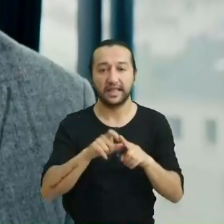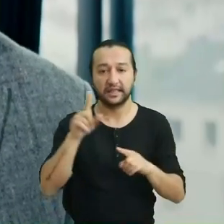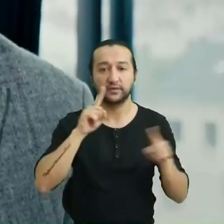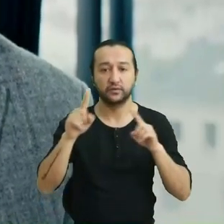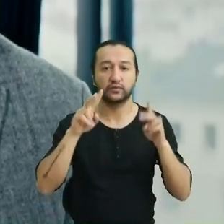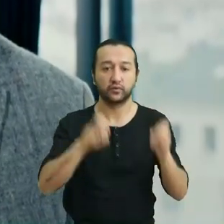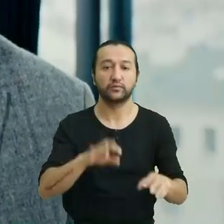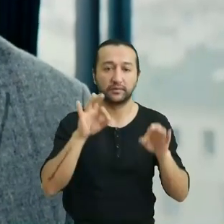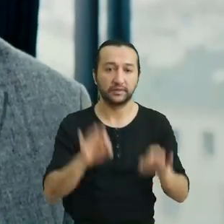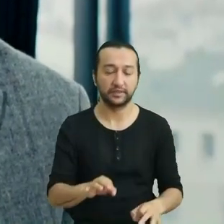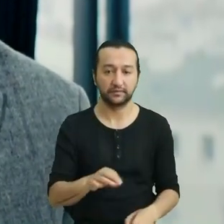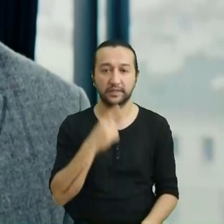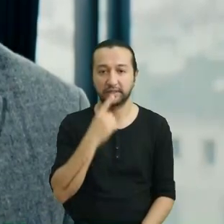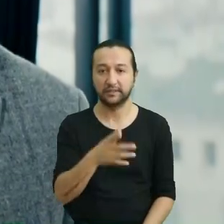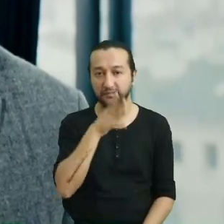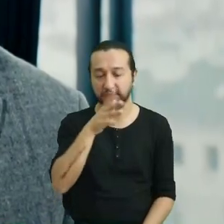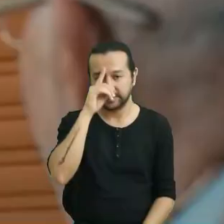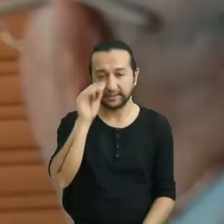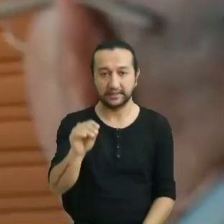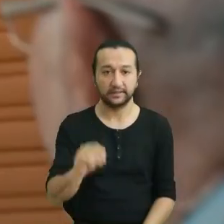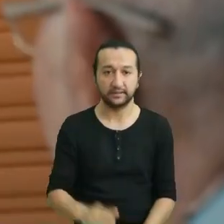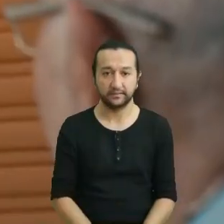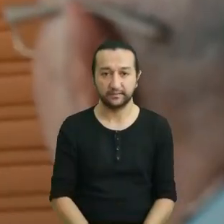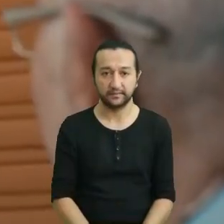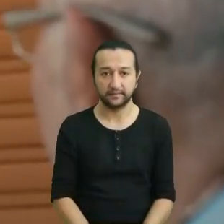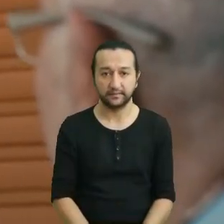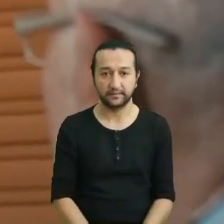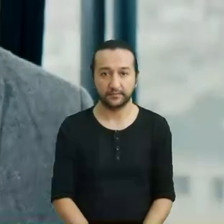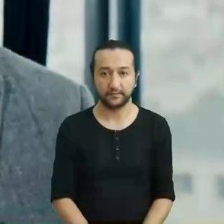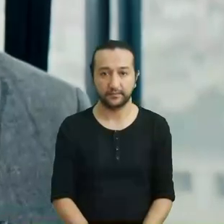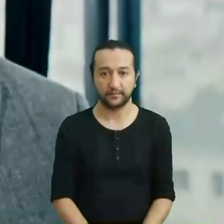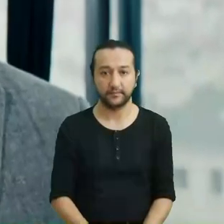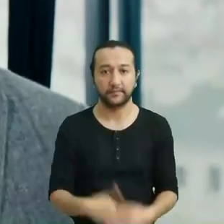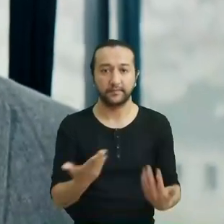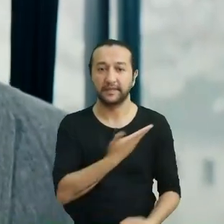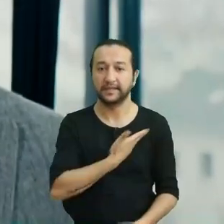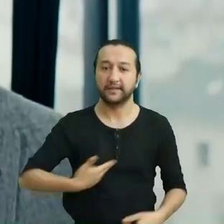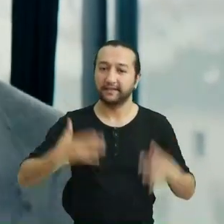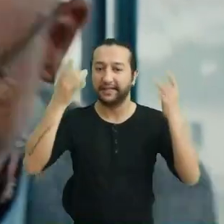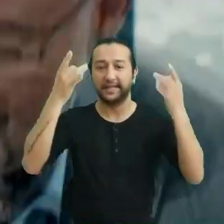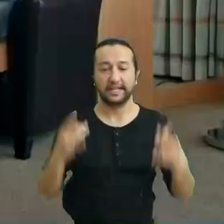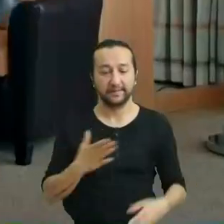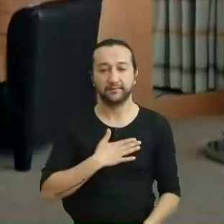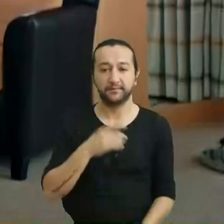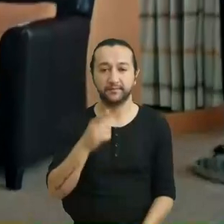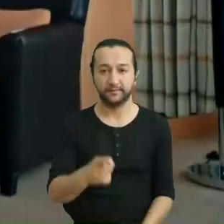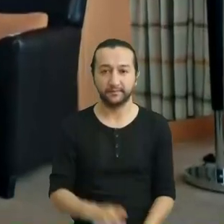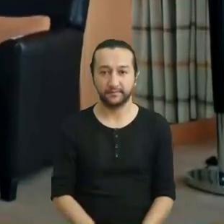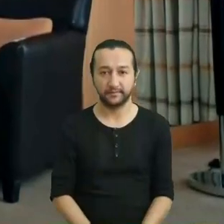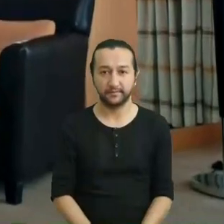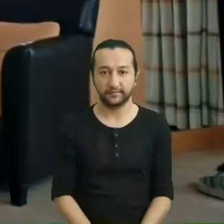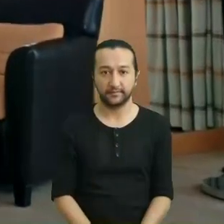soruşturma başlatılmasını bilgilerinize arz ederiz. Sevgili gerilim. Kalkıp kollarını